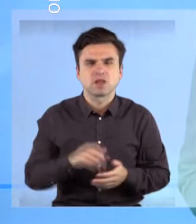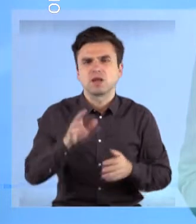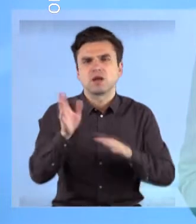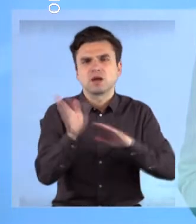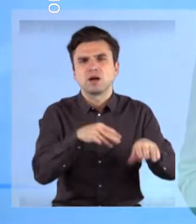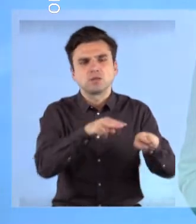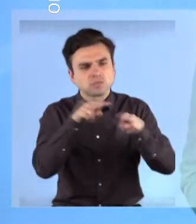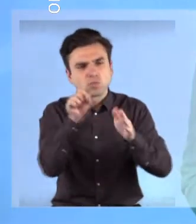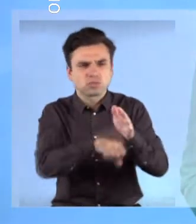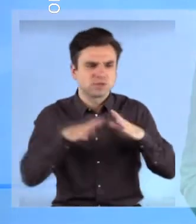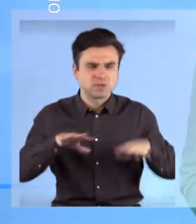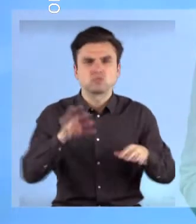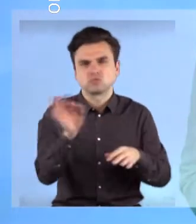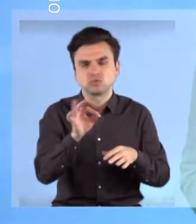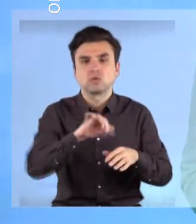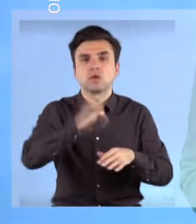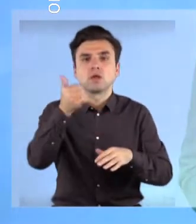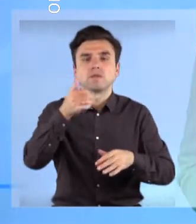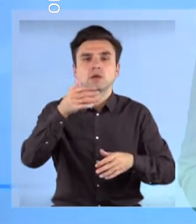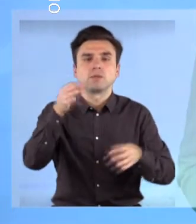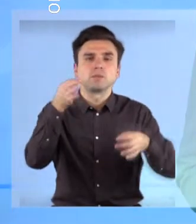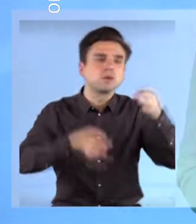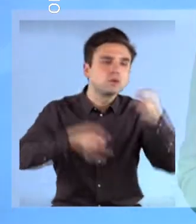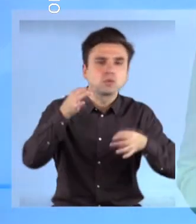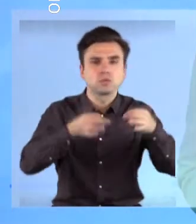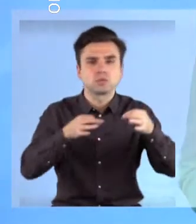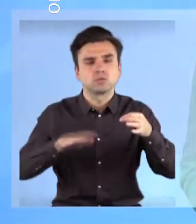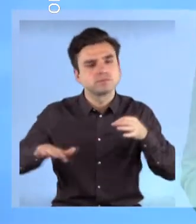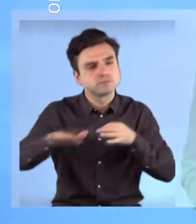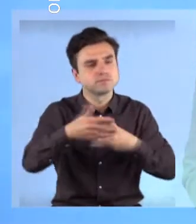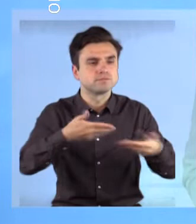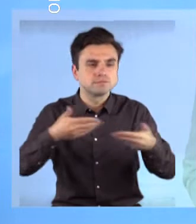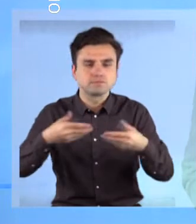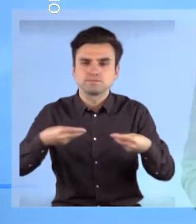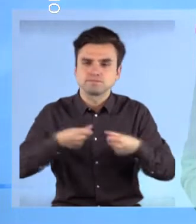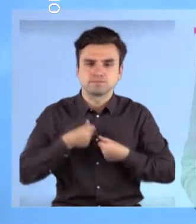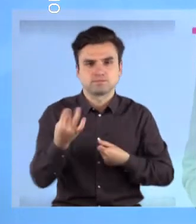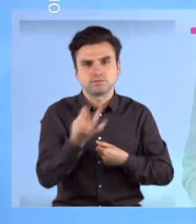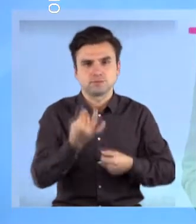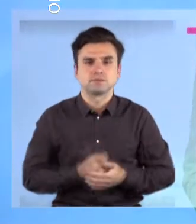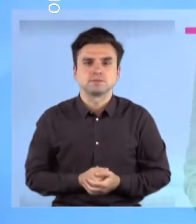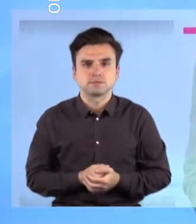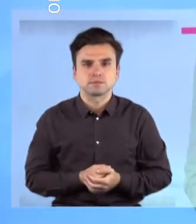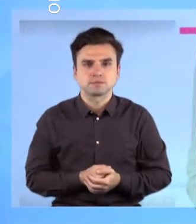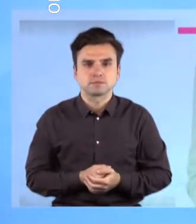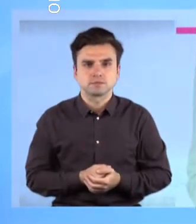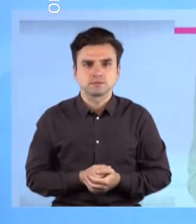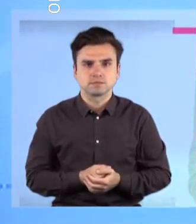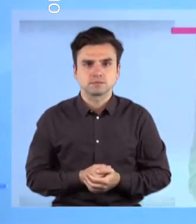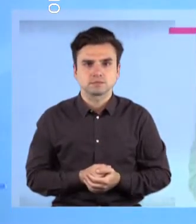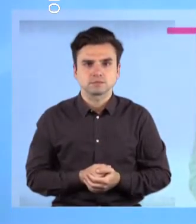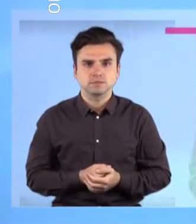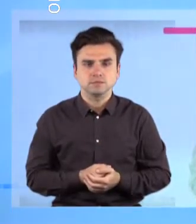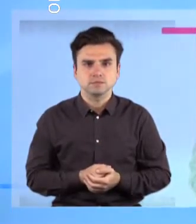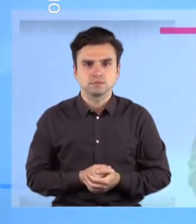грали вони із самим бігменом Ігорем Зайцевим. Зазначу, раніше баскетболіст виступав за колишній Кривбас Баскет, потім грав